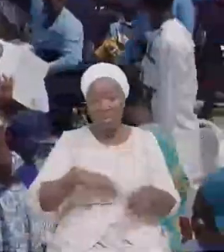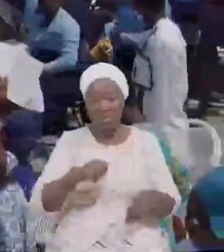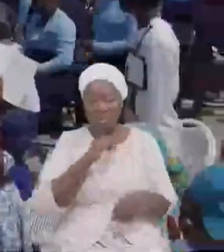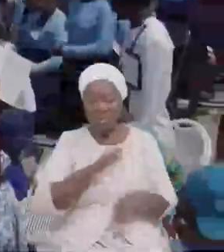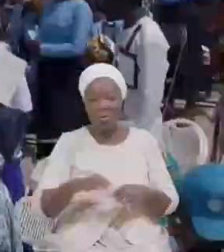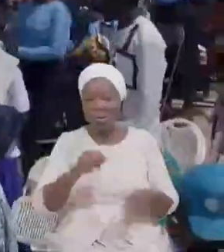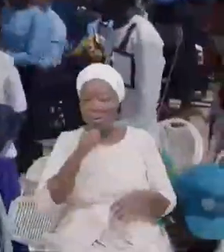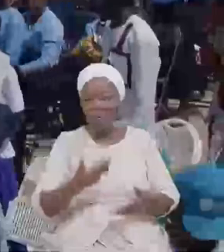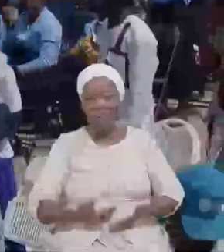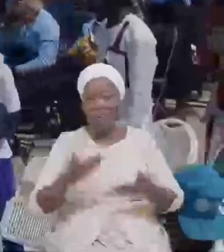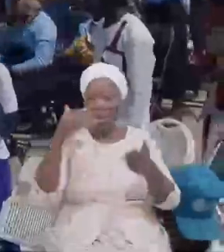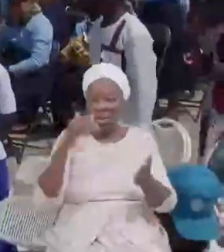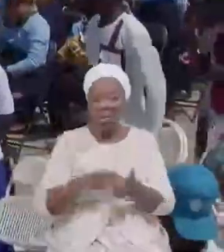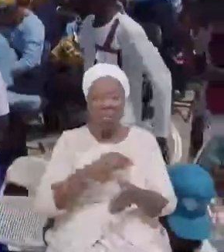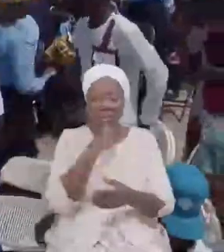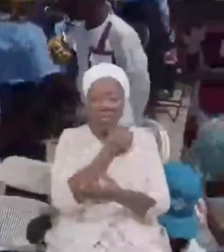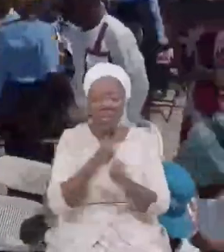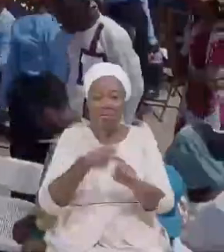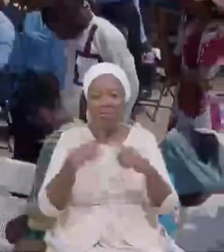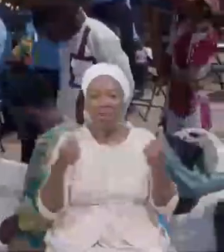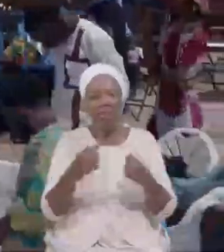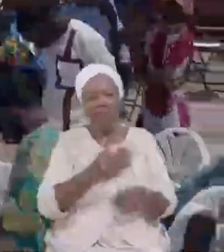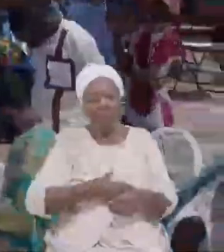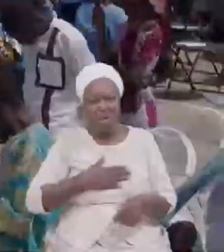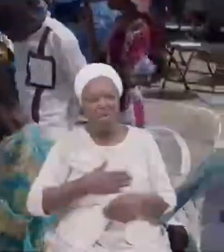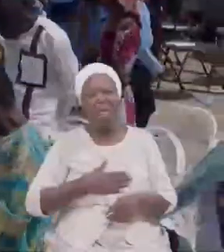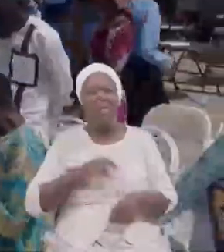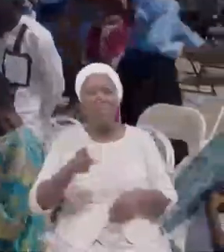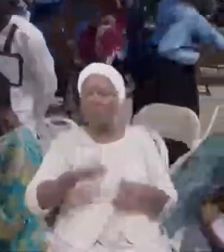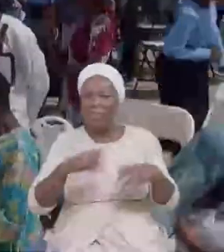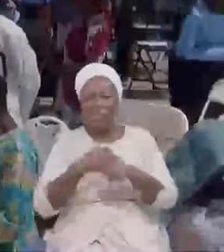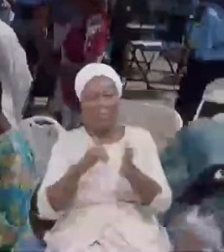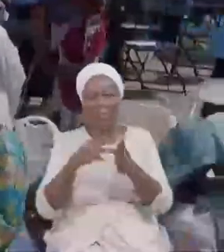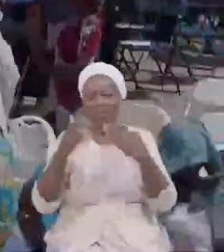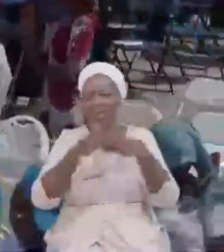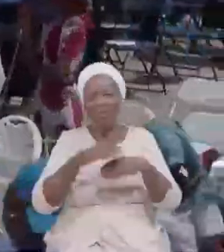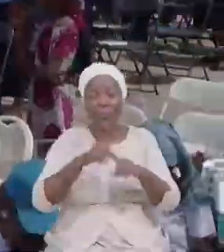dis, Seigneur, je t'invoque.